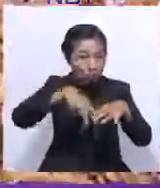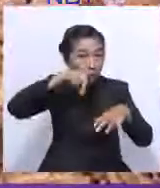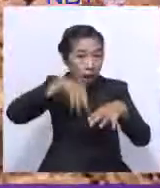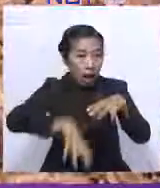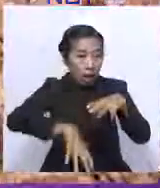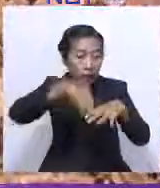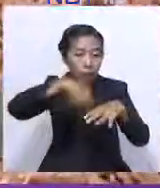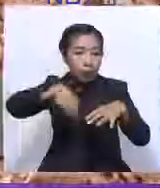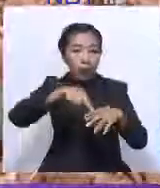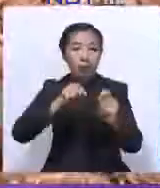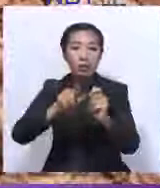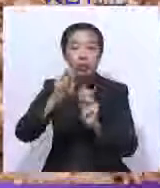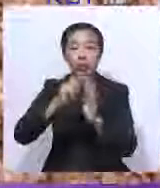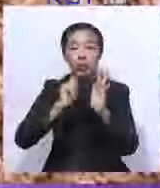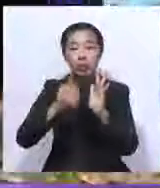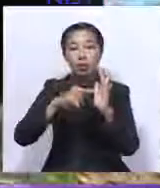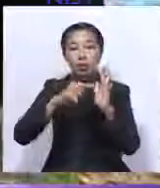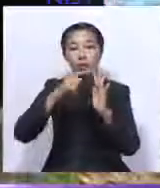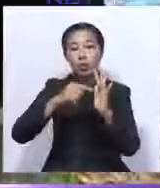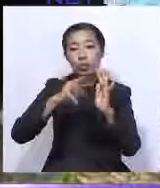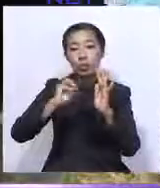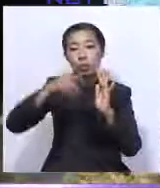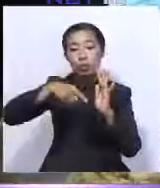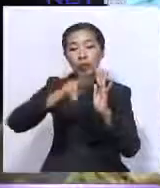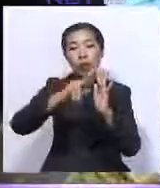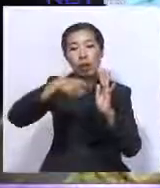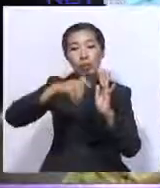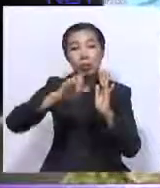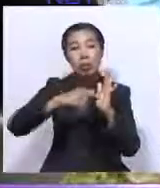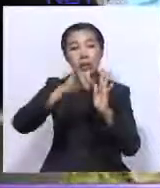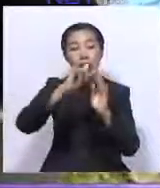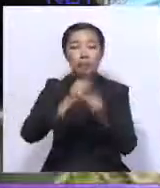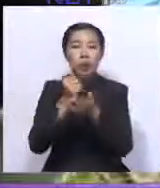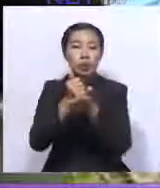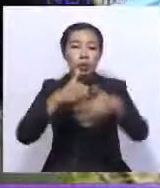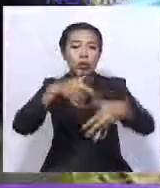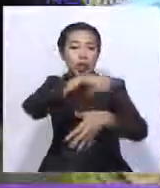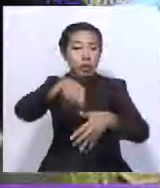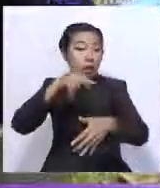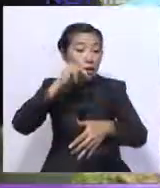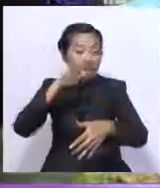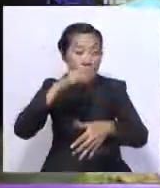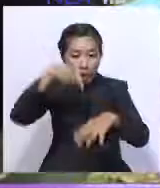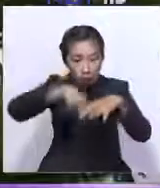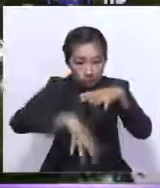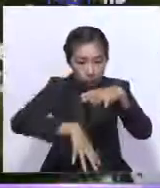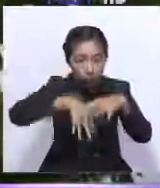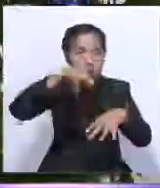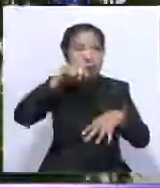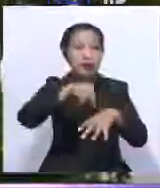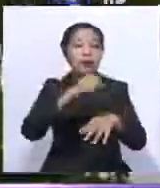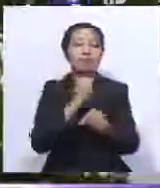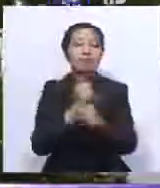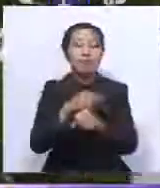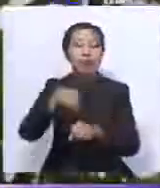ทุมพรพิสัยเพื่อแก้ไขปัญหาภัยแล้งให้กับราษฎรในพื้นที่ให้มีน้ำใช้อุปโภคบริโภคซึ่งก็เป็นไป